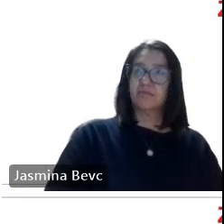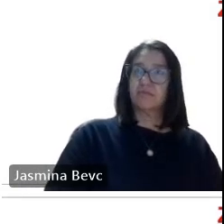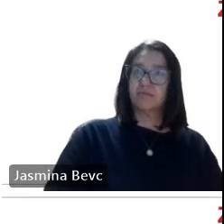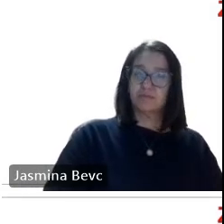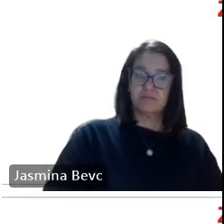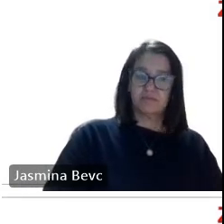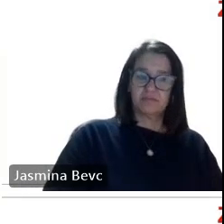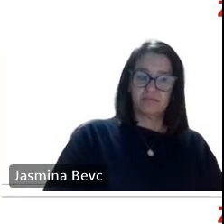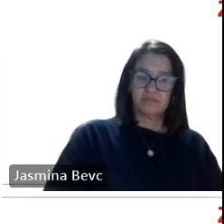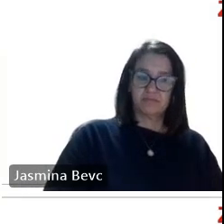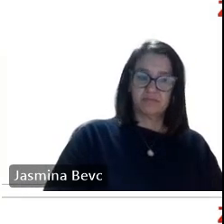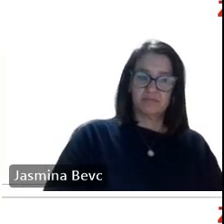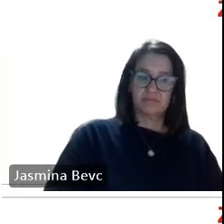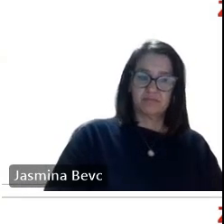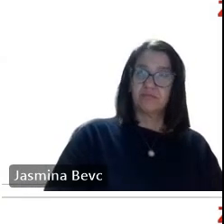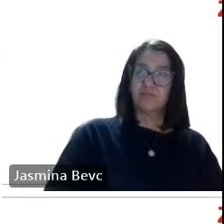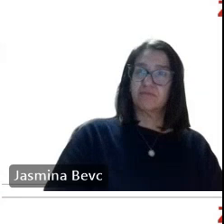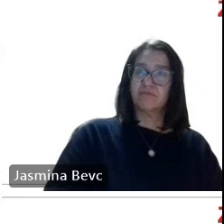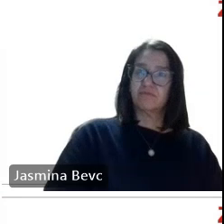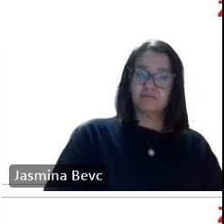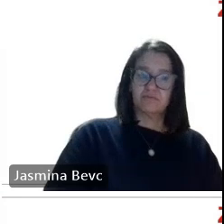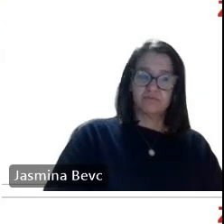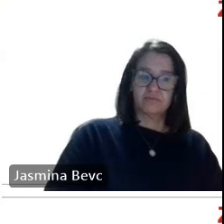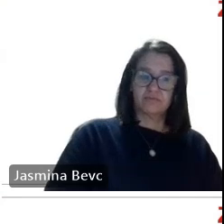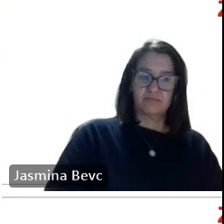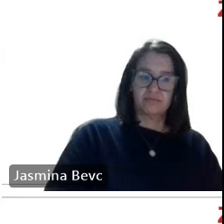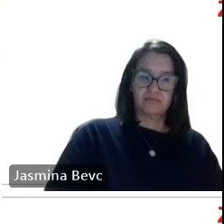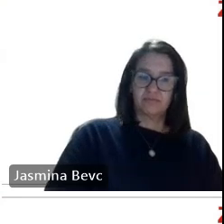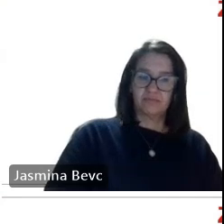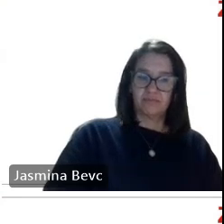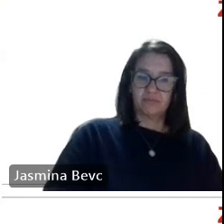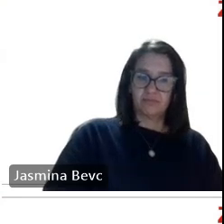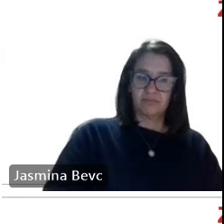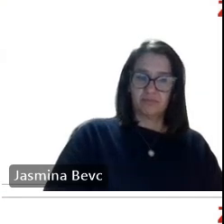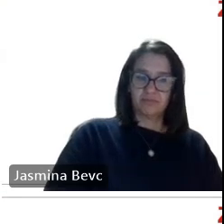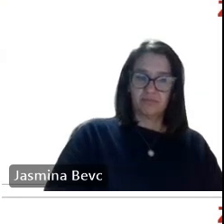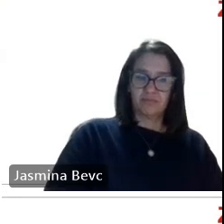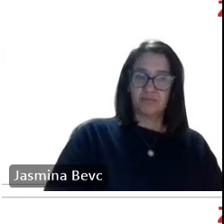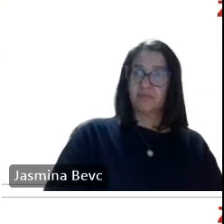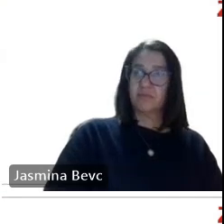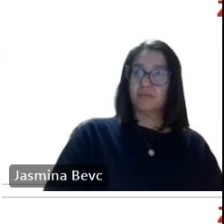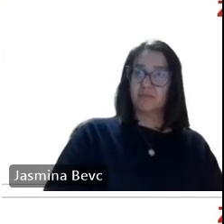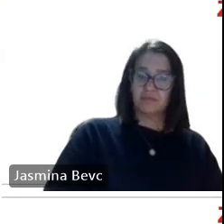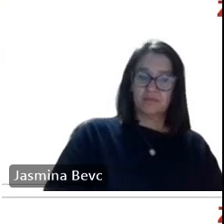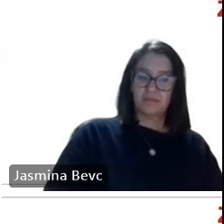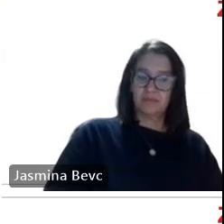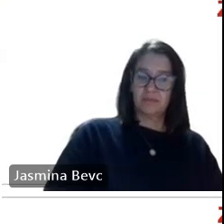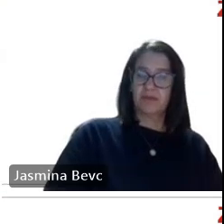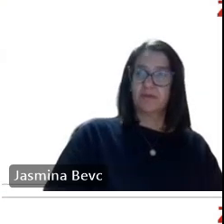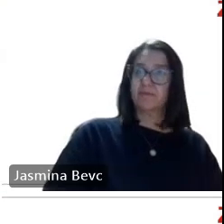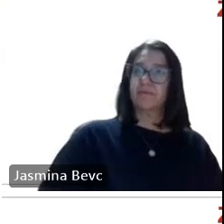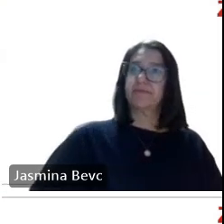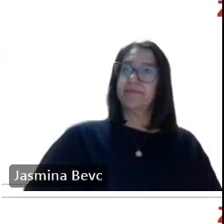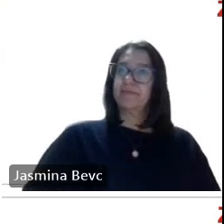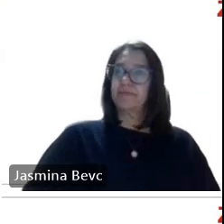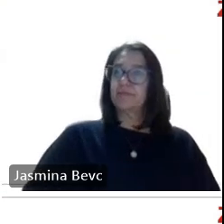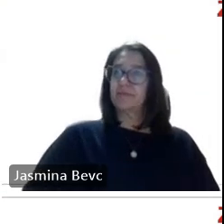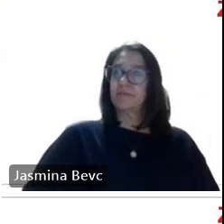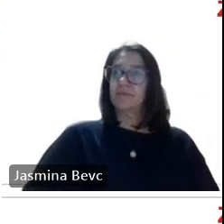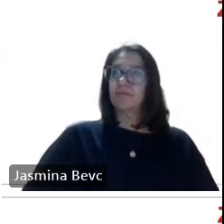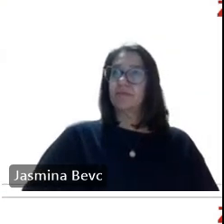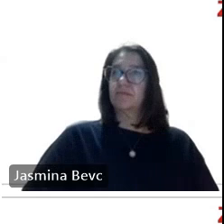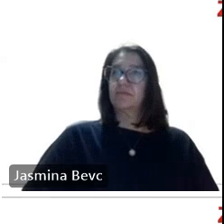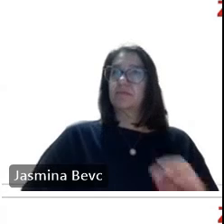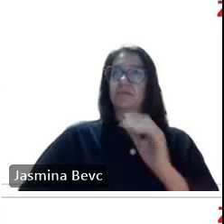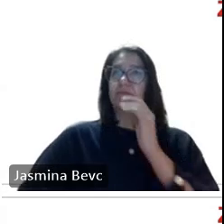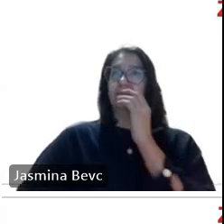sodeluje 7 potrošniških organizacij pod okriljem Evropske potrošniške organizacije BEUK, trajal pa bo še